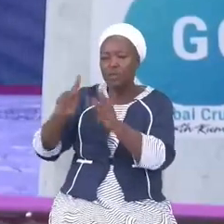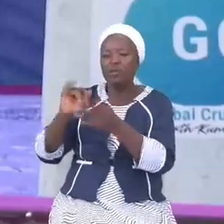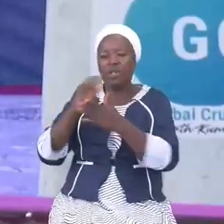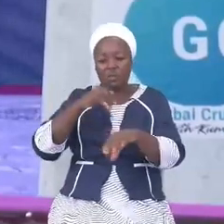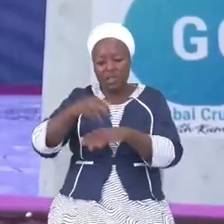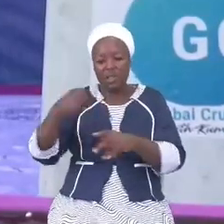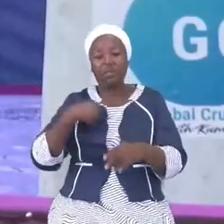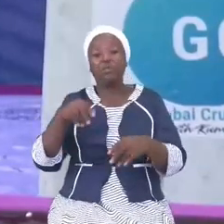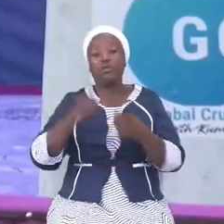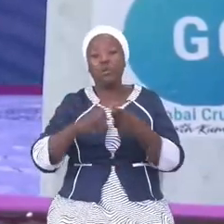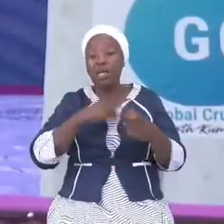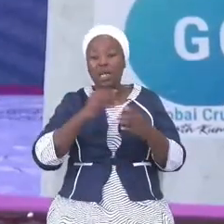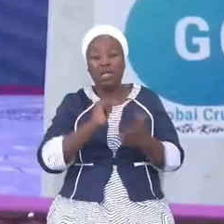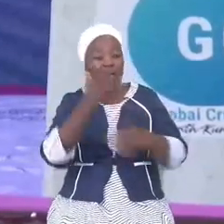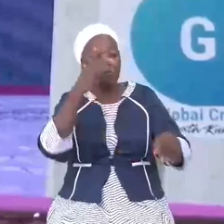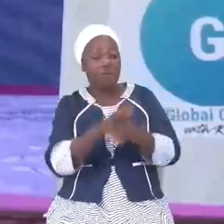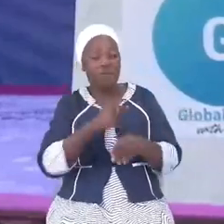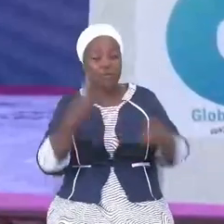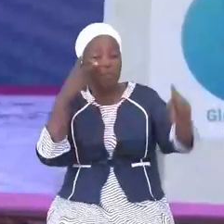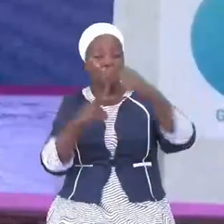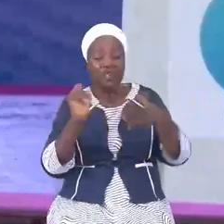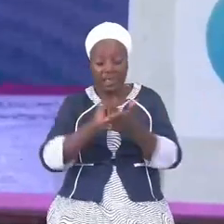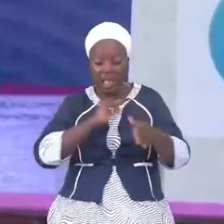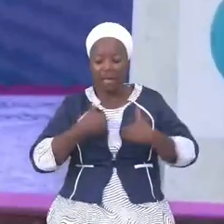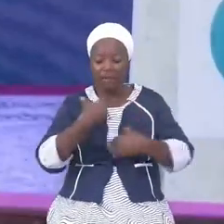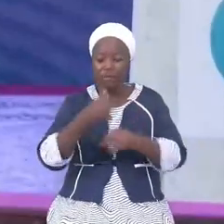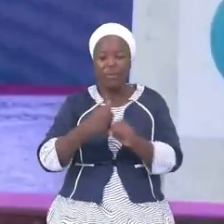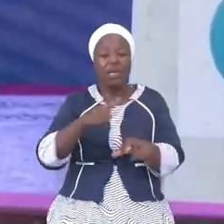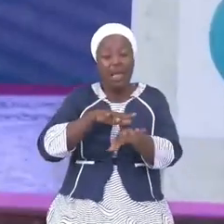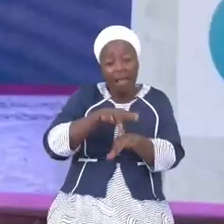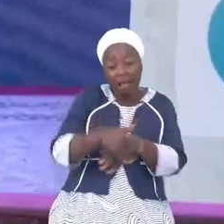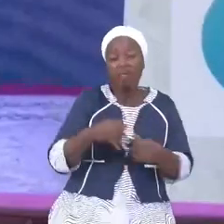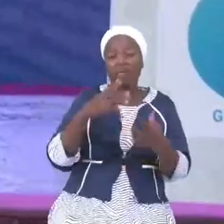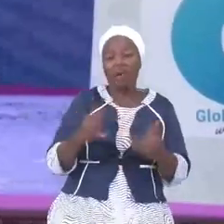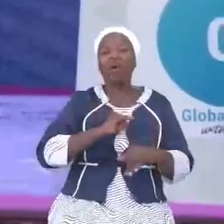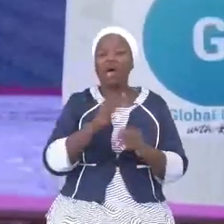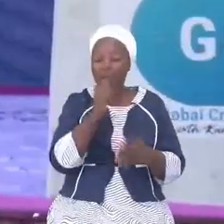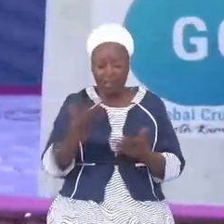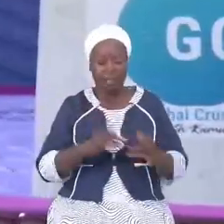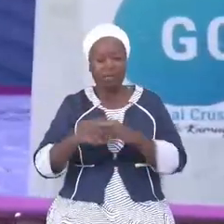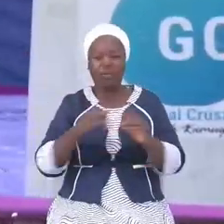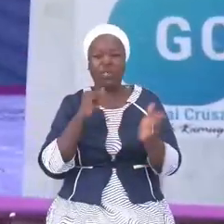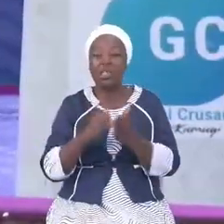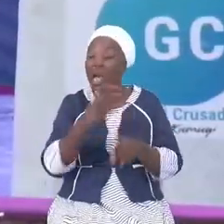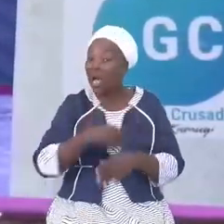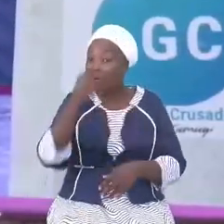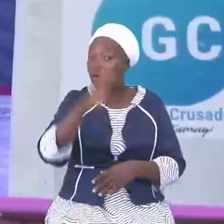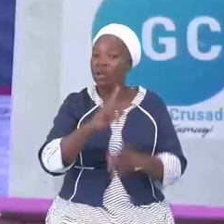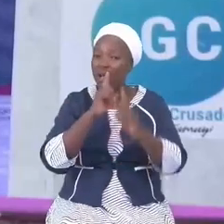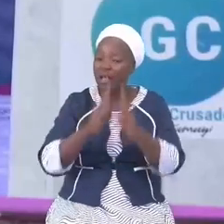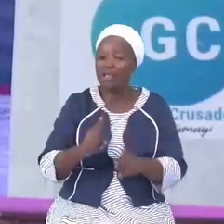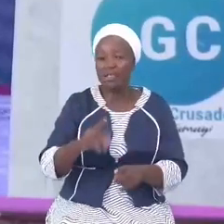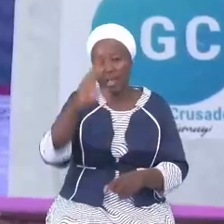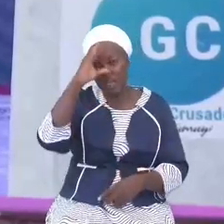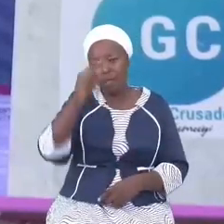prophète que j'avais fait plus tôt, je suis disponible. Et Dieu l'a exaucé. Et une fois que tu le